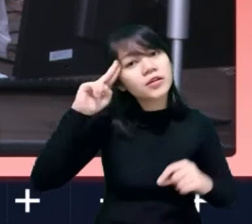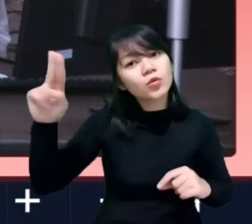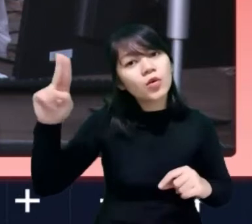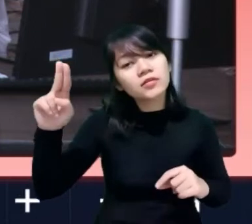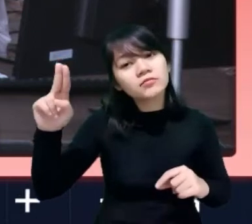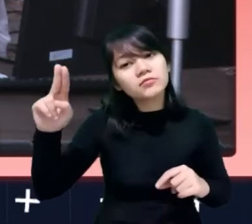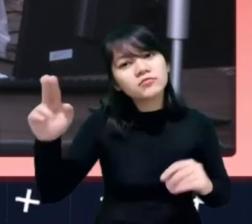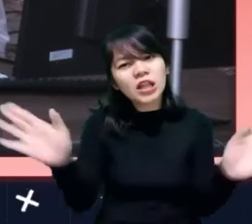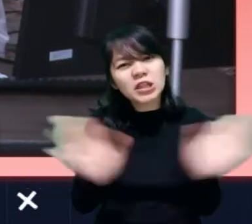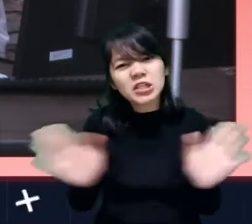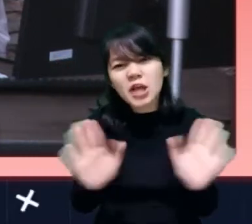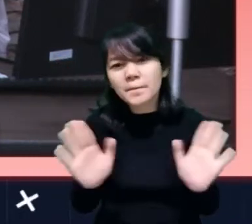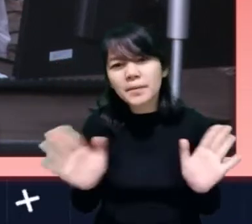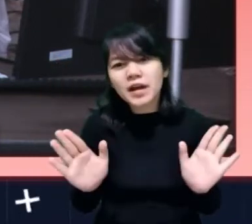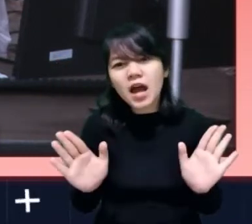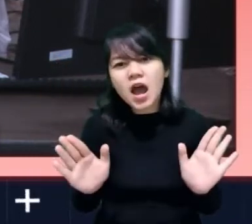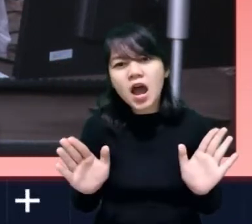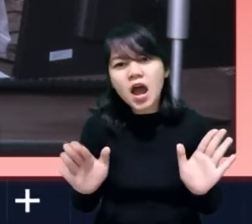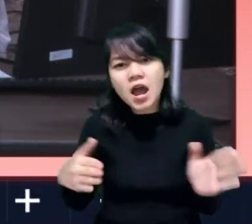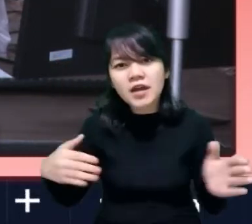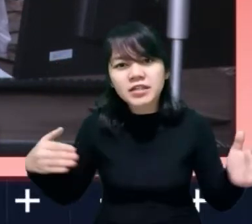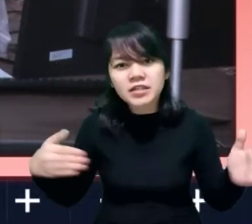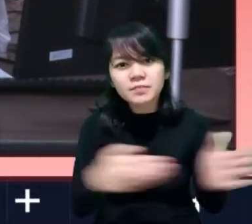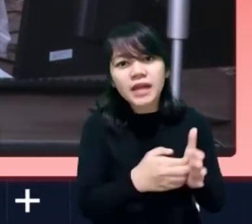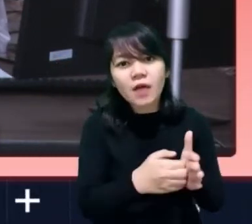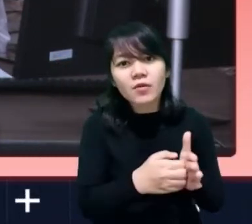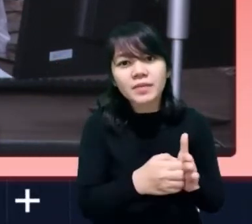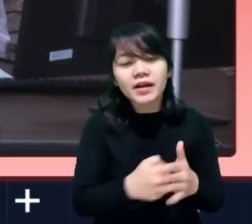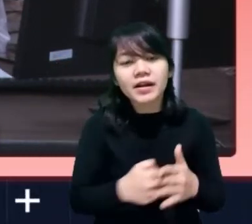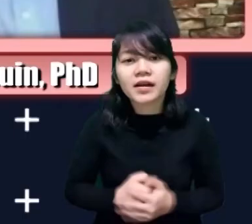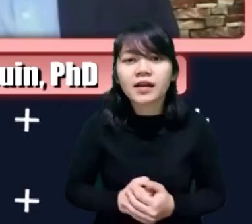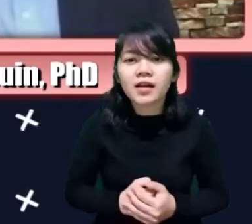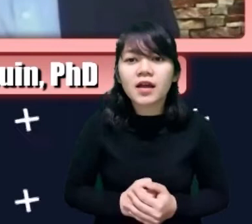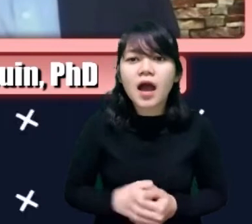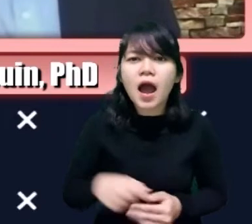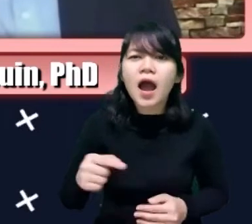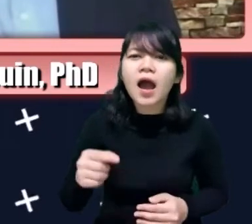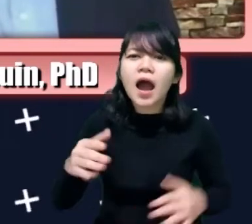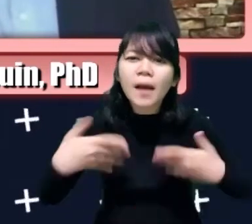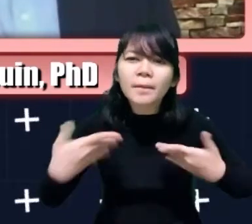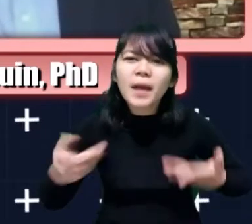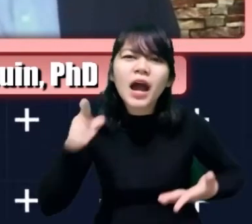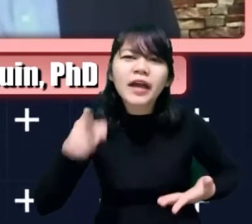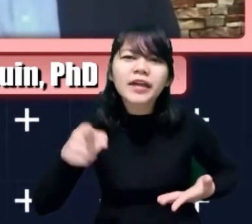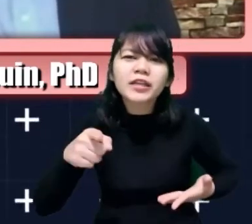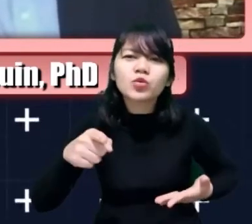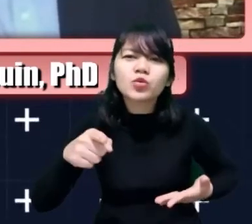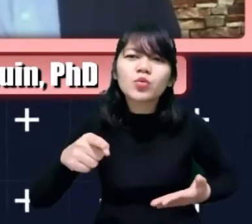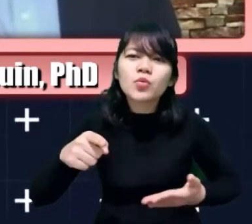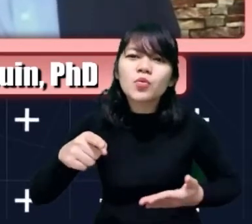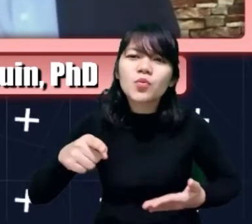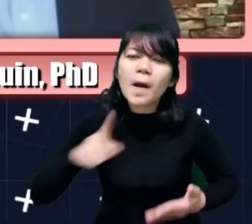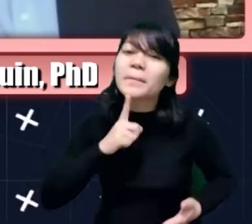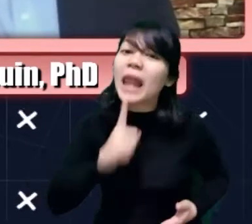itu pelanggaran bila kita konsumsi atau gimana? Mohon pencerahannya pendeta. Terima kasih semua. Ya,